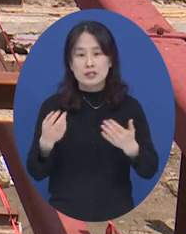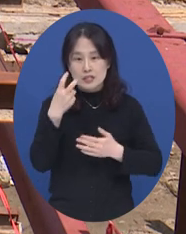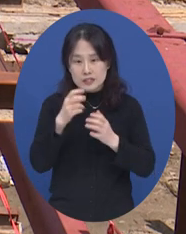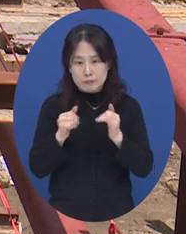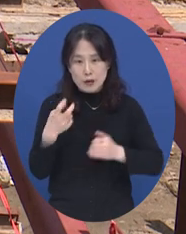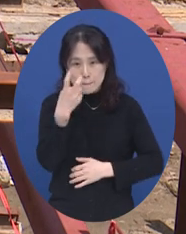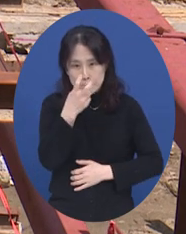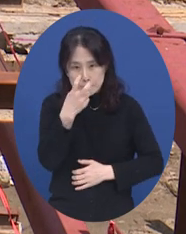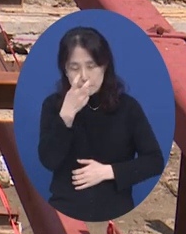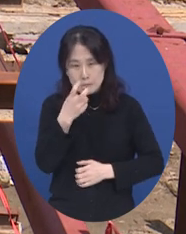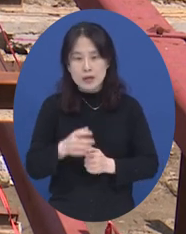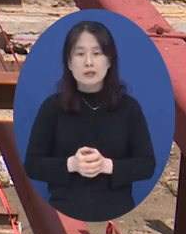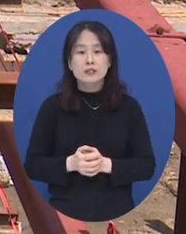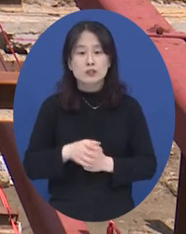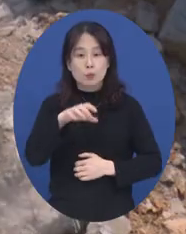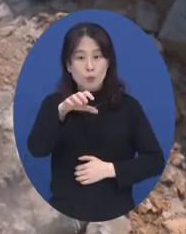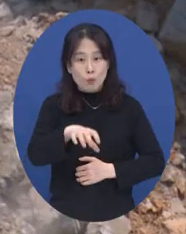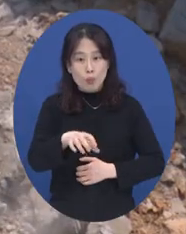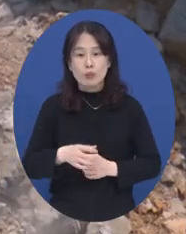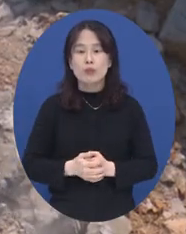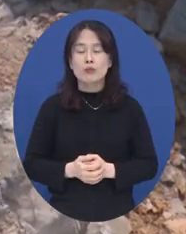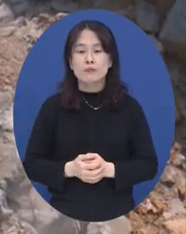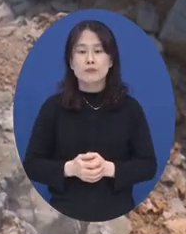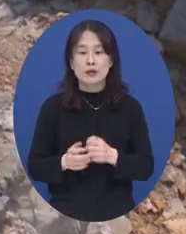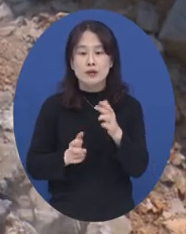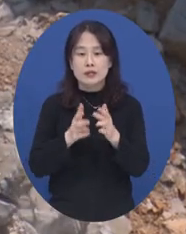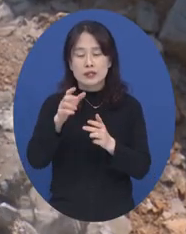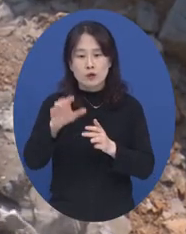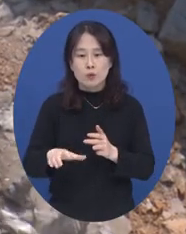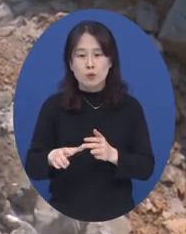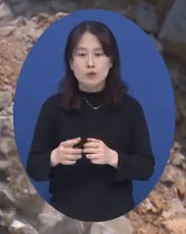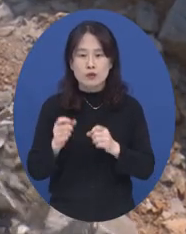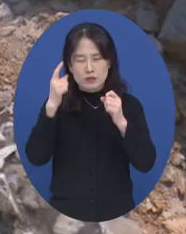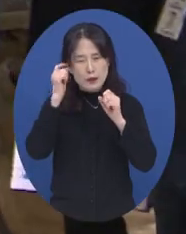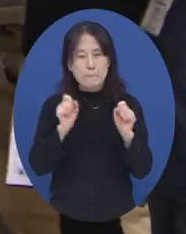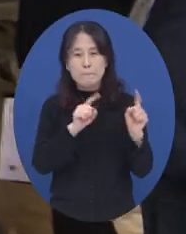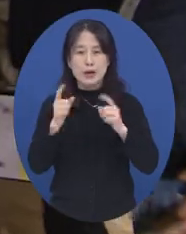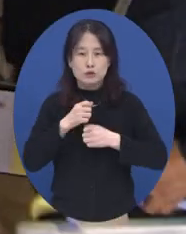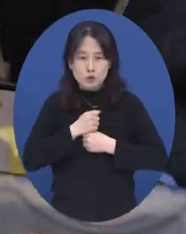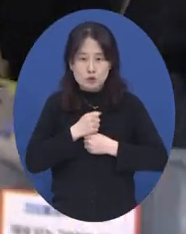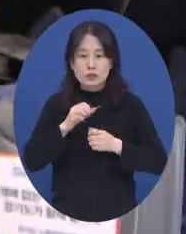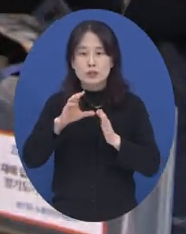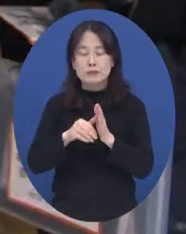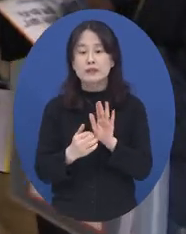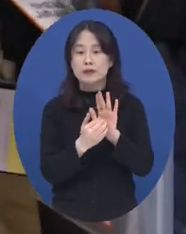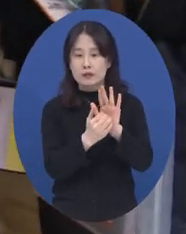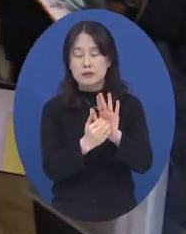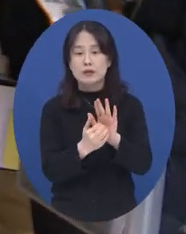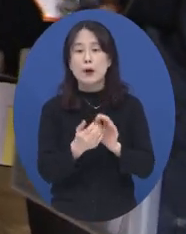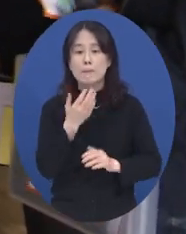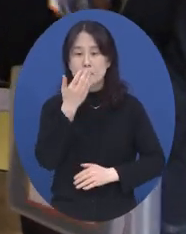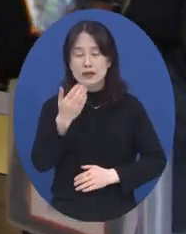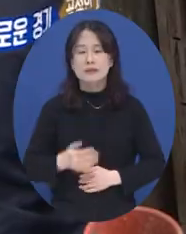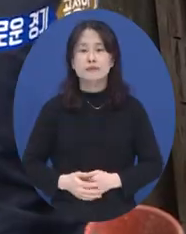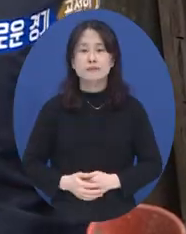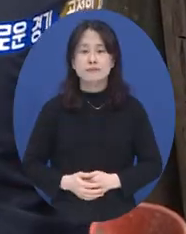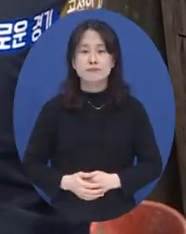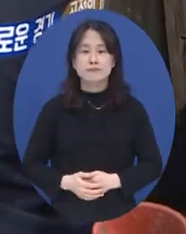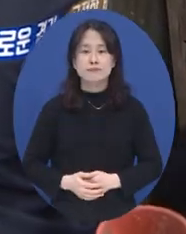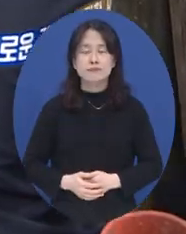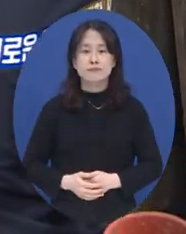점검 하는 안전 시설은 물론 산업현장에서 경각심을 가질 때 안전사고를 막을 수 있습니다